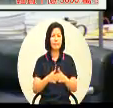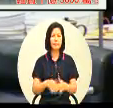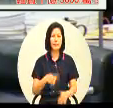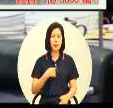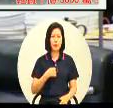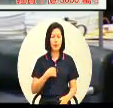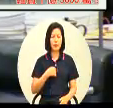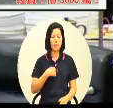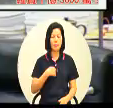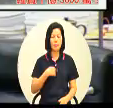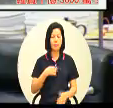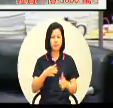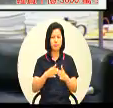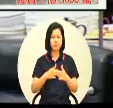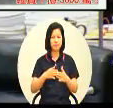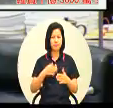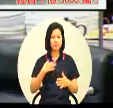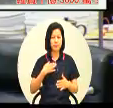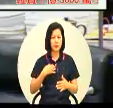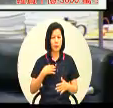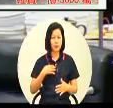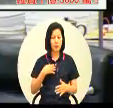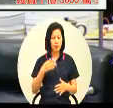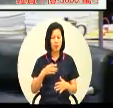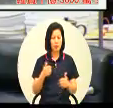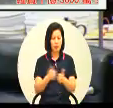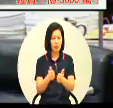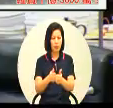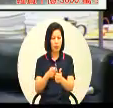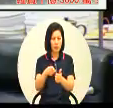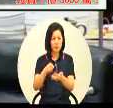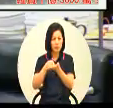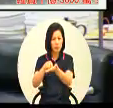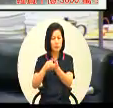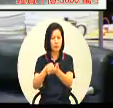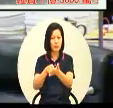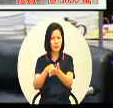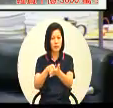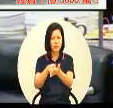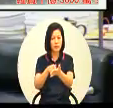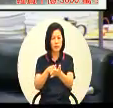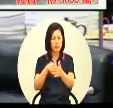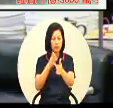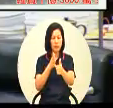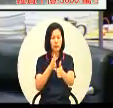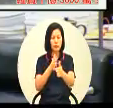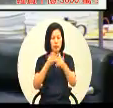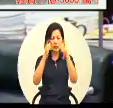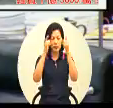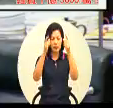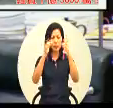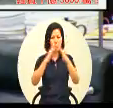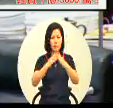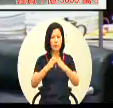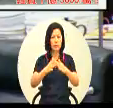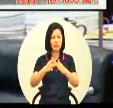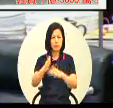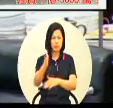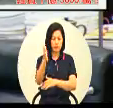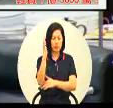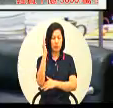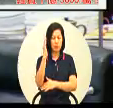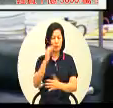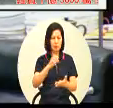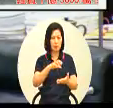底我在议事厅为民请命的议题，到底我们的高雄市政府的办事效率有多